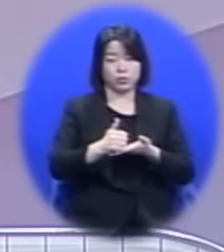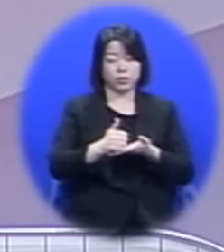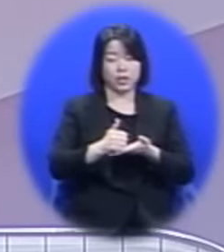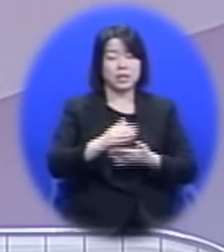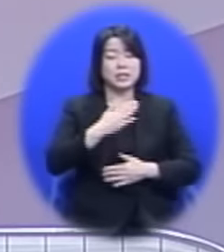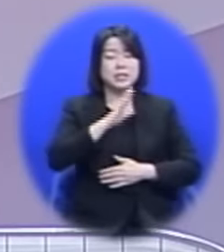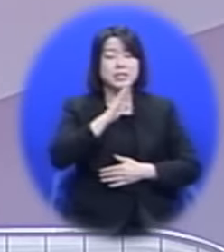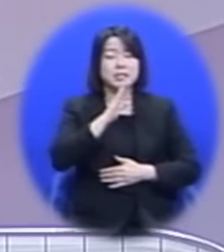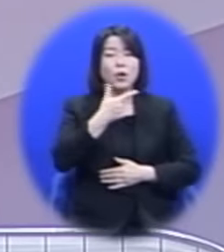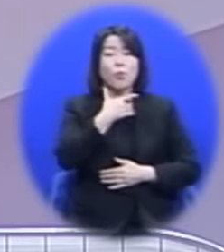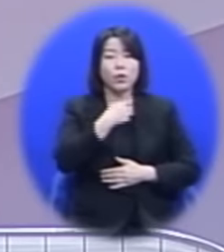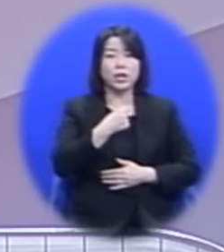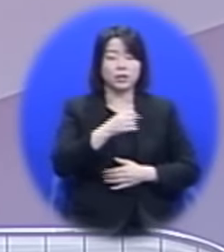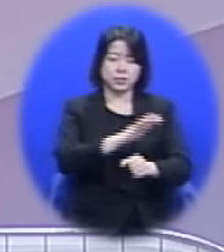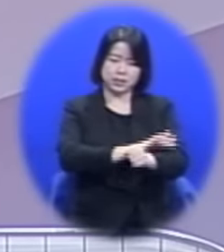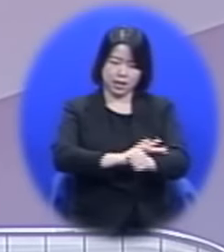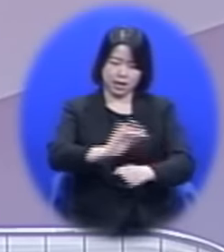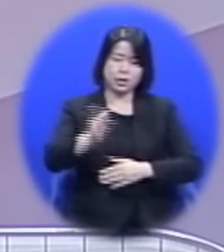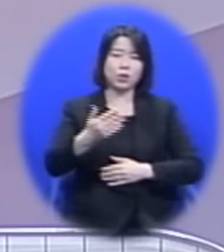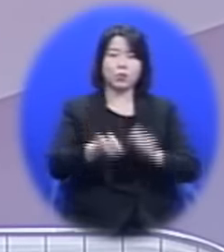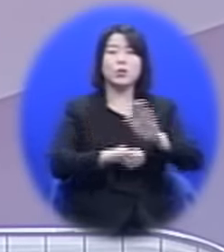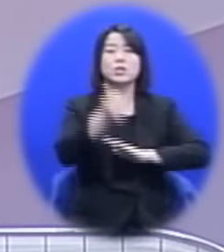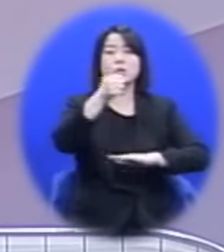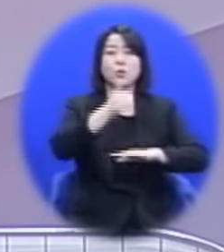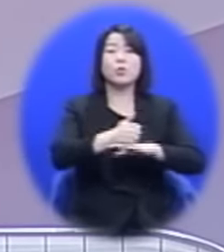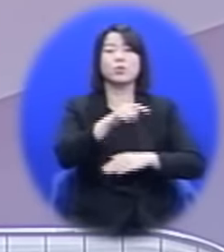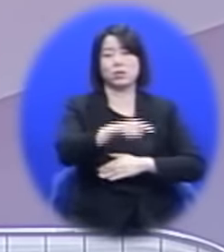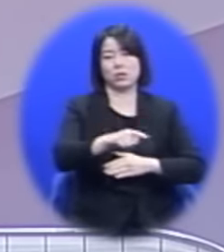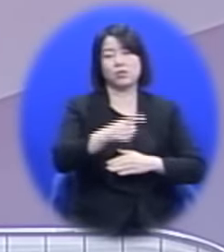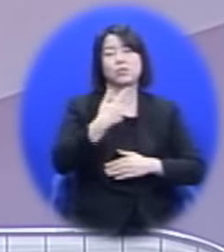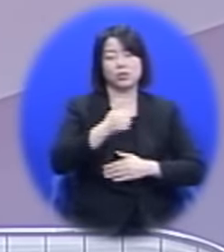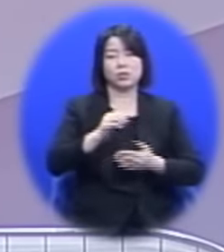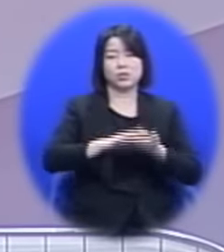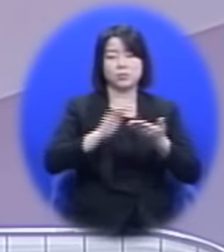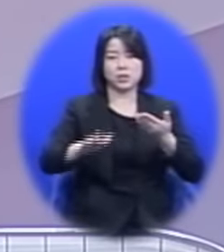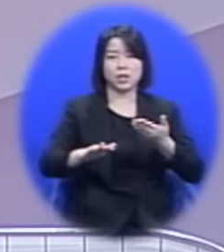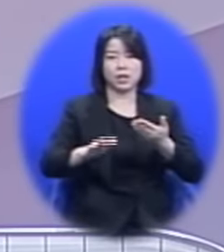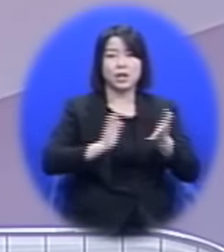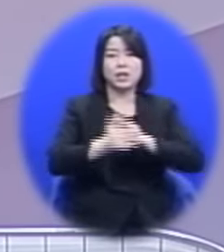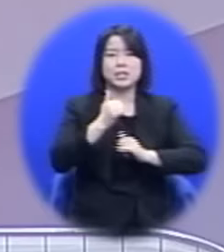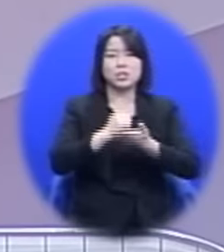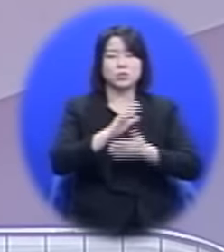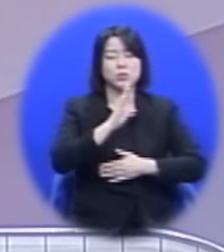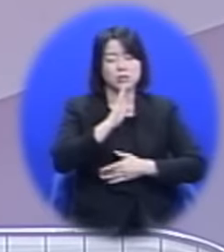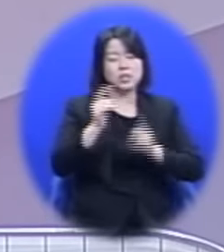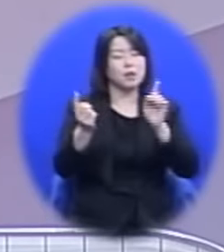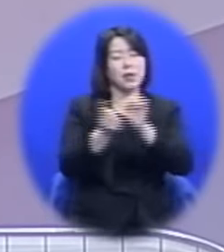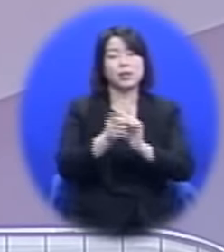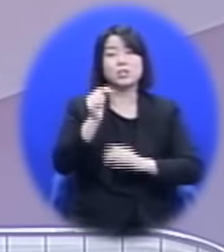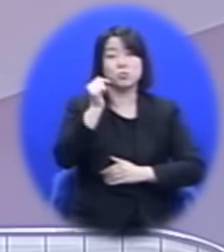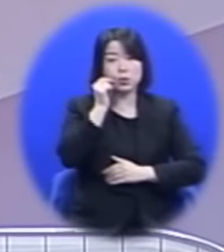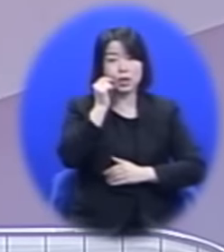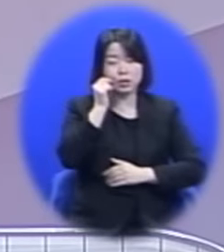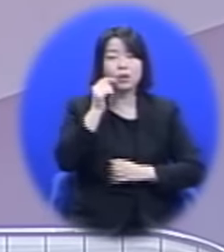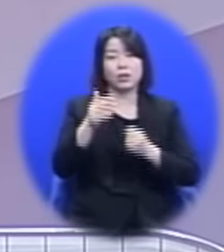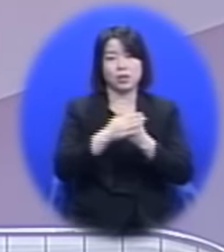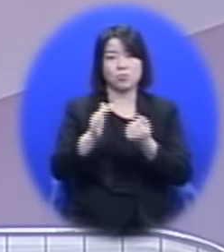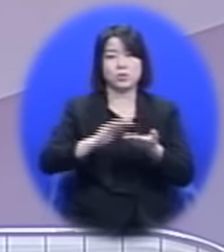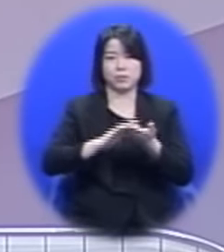거고 성공이었다는 거예요. 예수님을 진짜 못 만났을 때, 그러나 예수님을